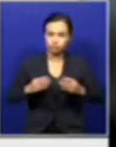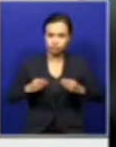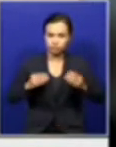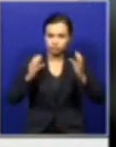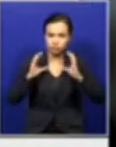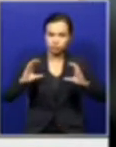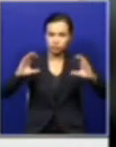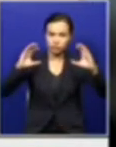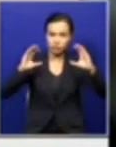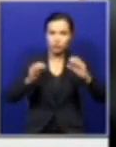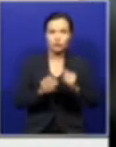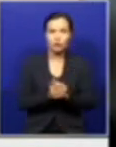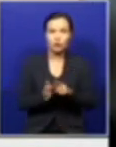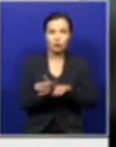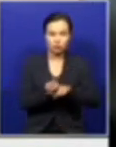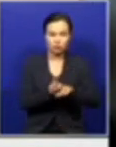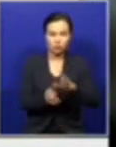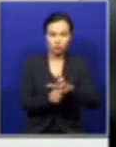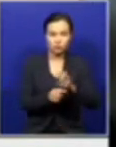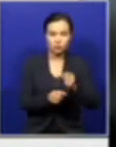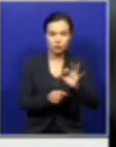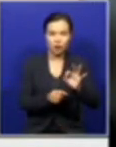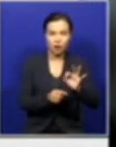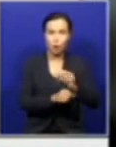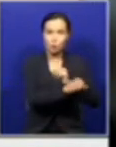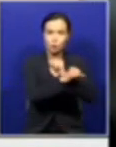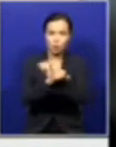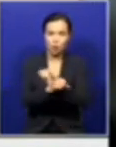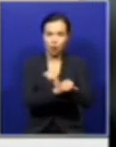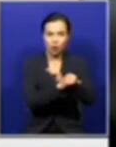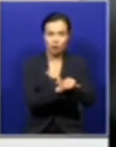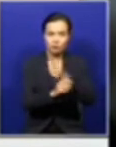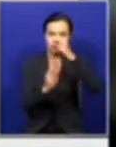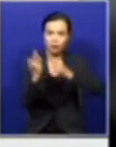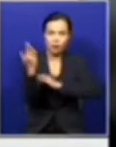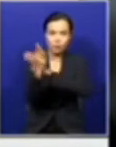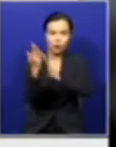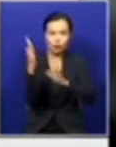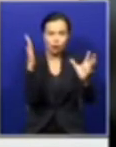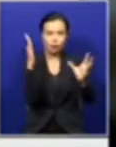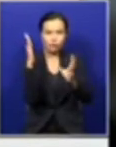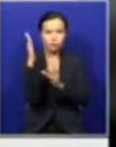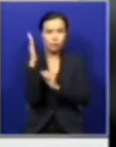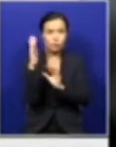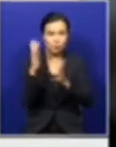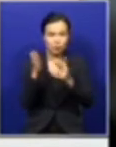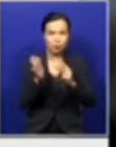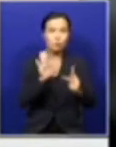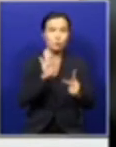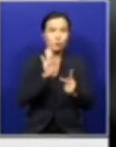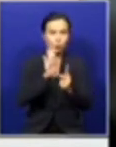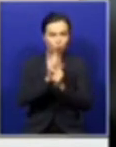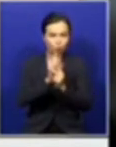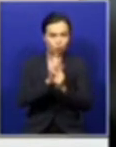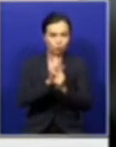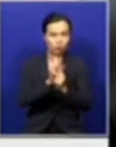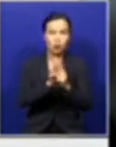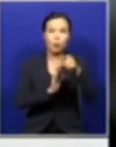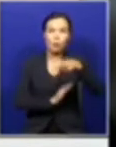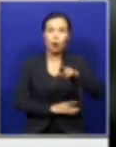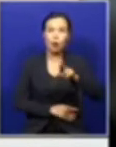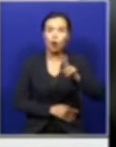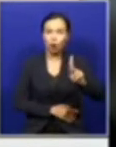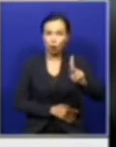คระบาดโควิด-19 ไม่ให้เข้าประเทศไทยไม่ได้จึงต้องออกกฎระเบียบต่างๆรวมถึงออกพ.ร.ก.